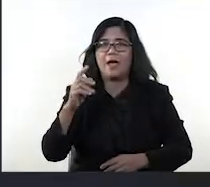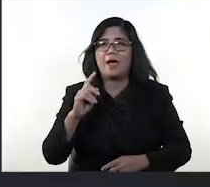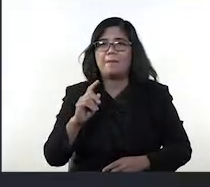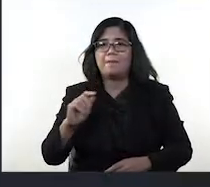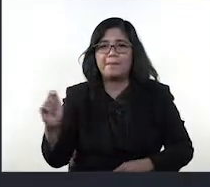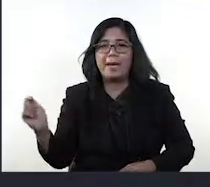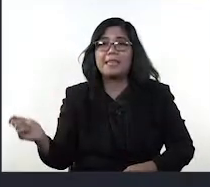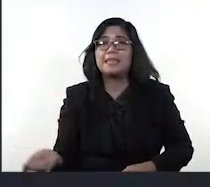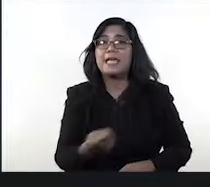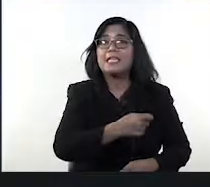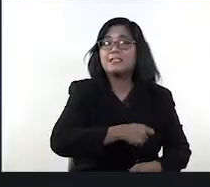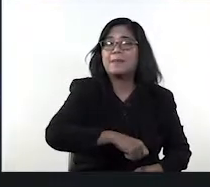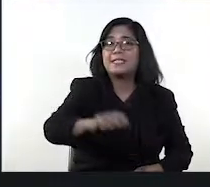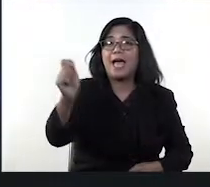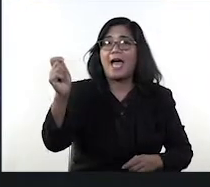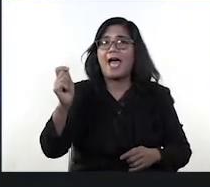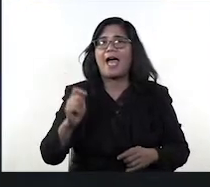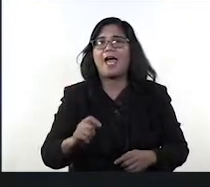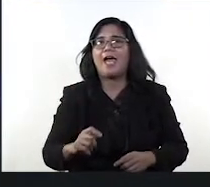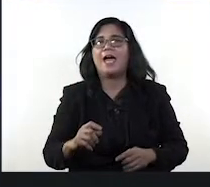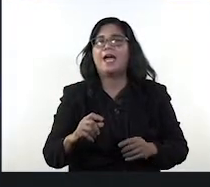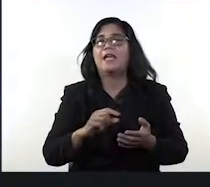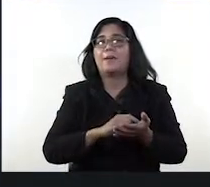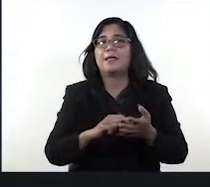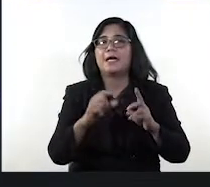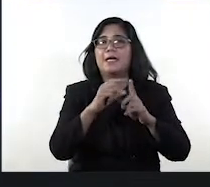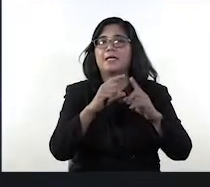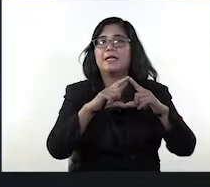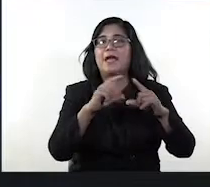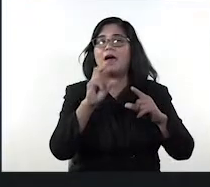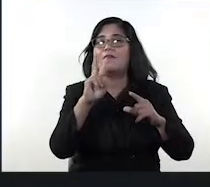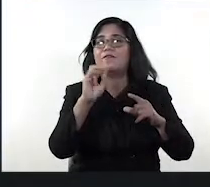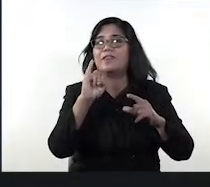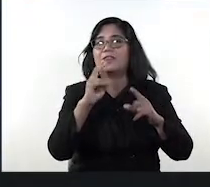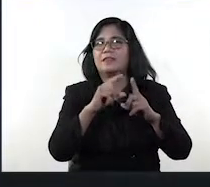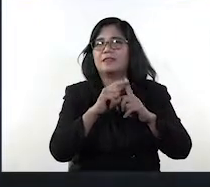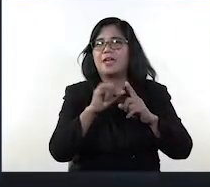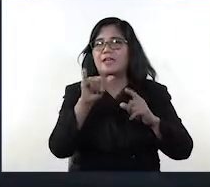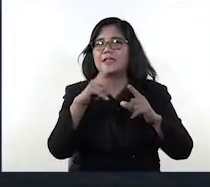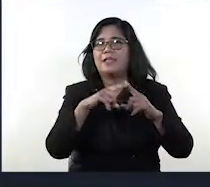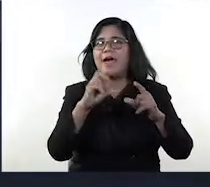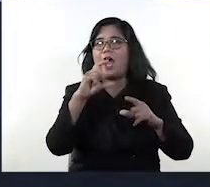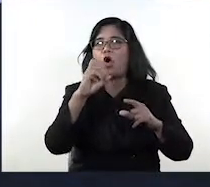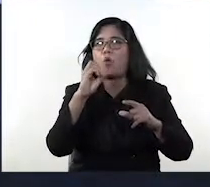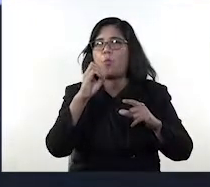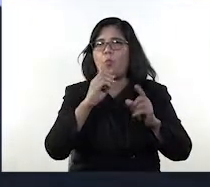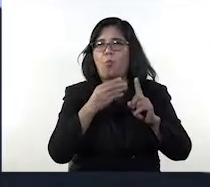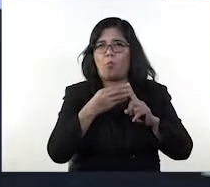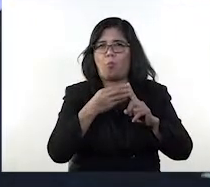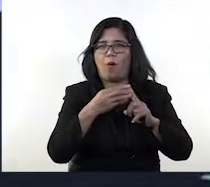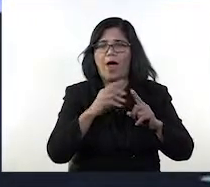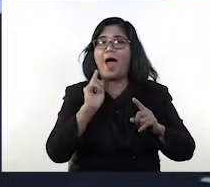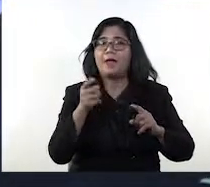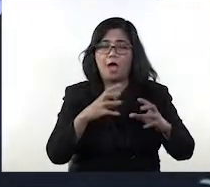meja Hai namanya David Jacob Hai dan kapal Olympic usah tenis meja ada